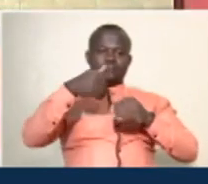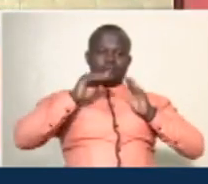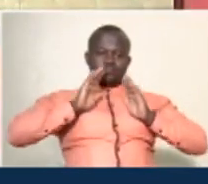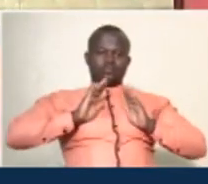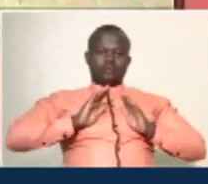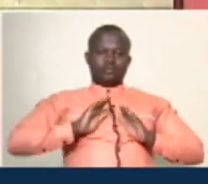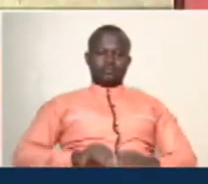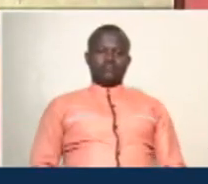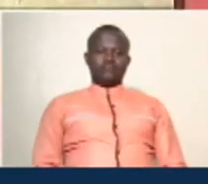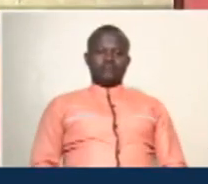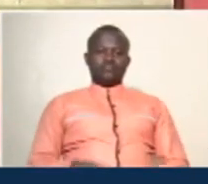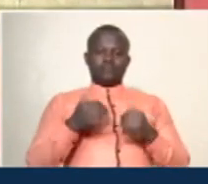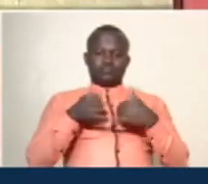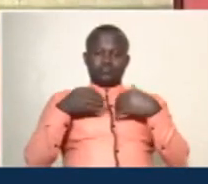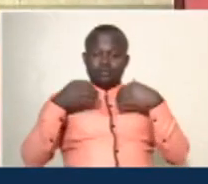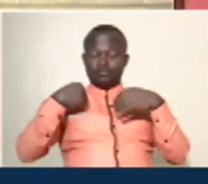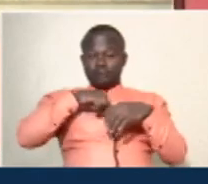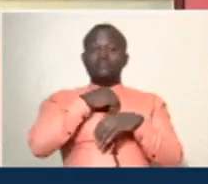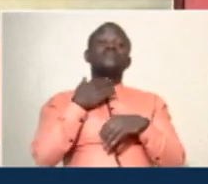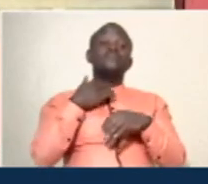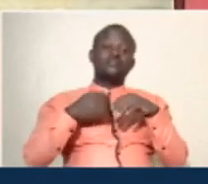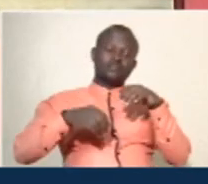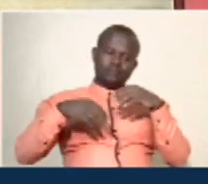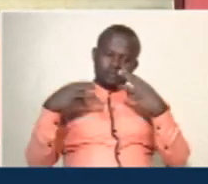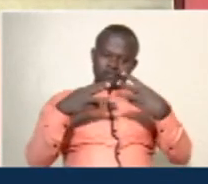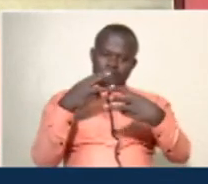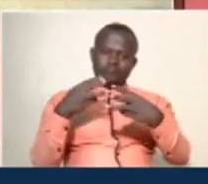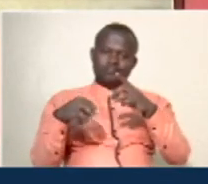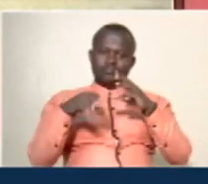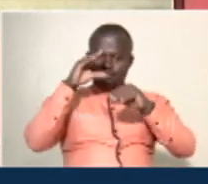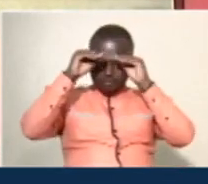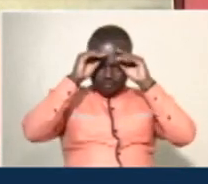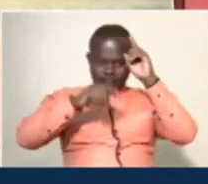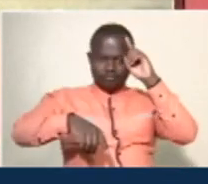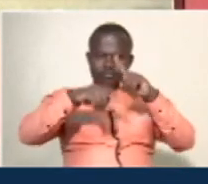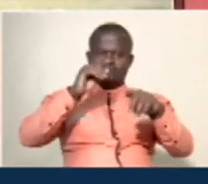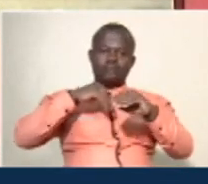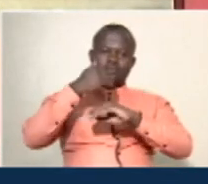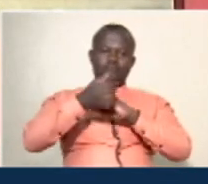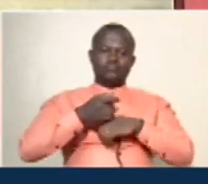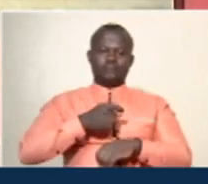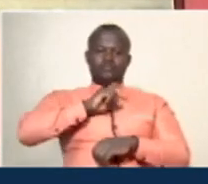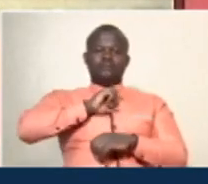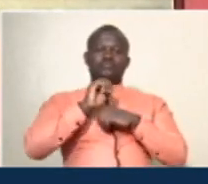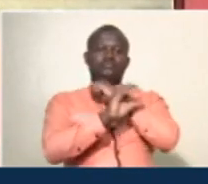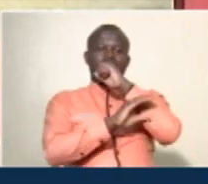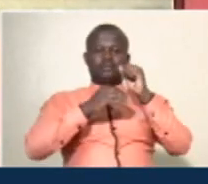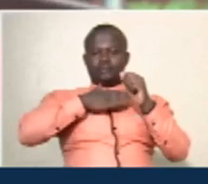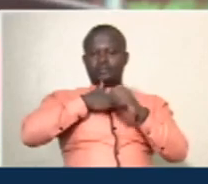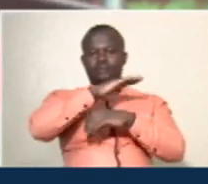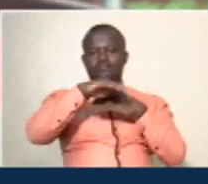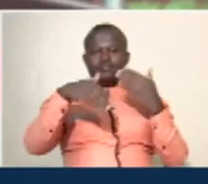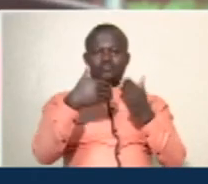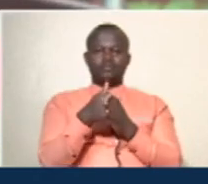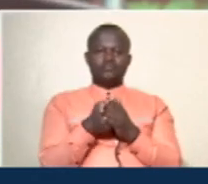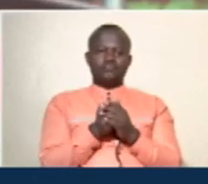rutekanye. Ubu nk'intambara yanjye ubu ni ukwiga nkatsinda amasomo, maze ahesha ishema igihugu cyanjye cyose.